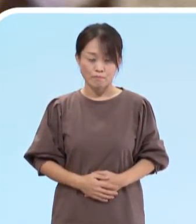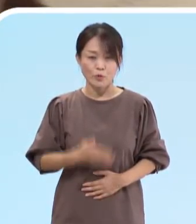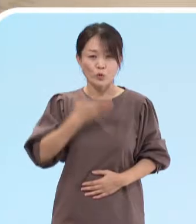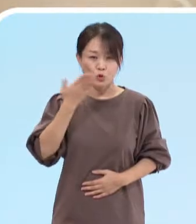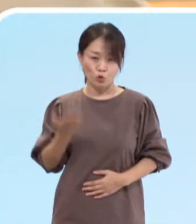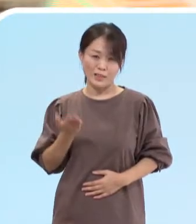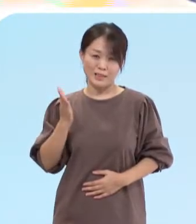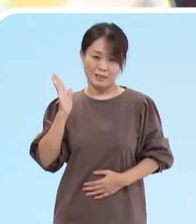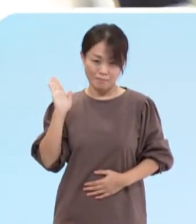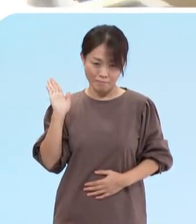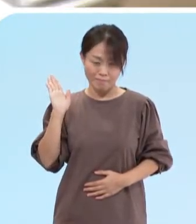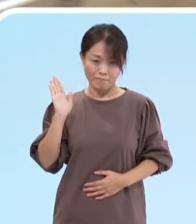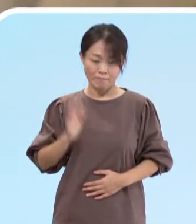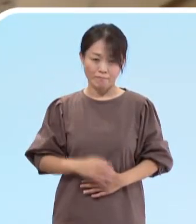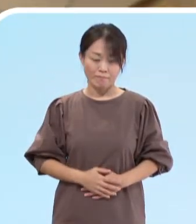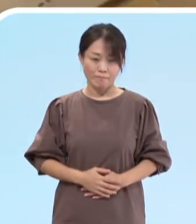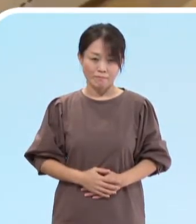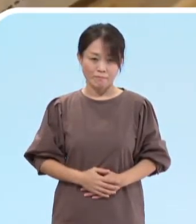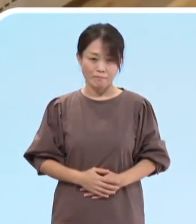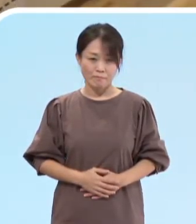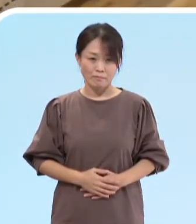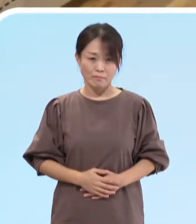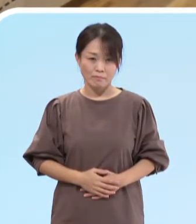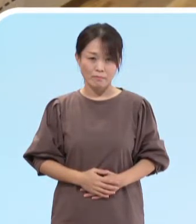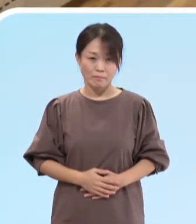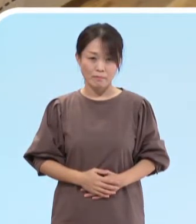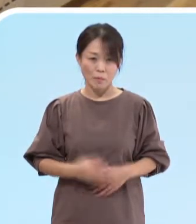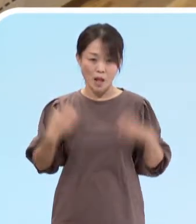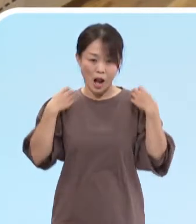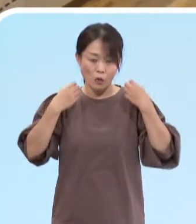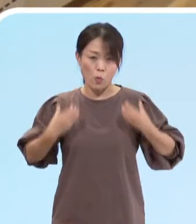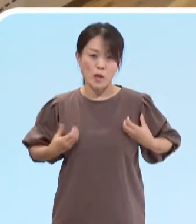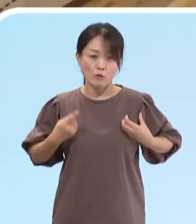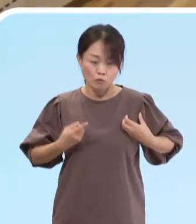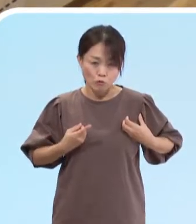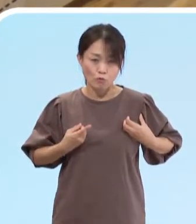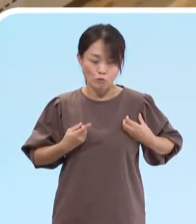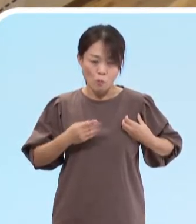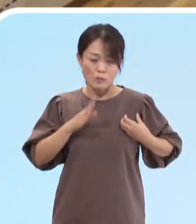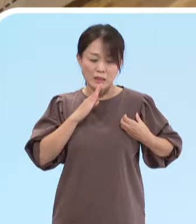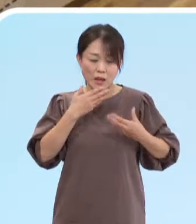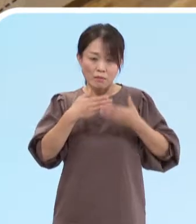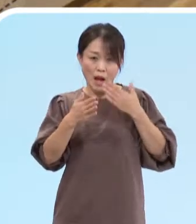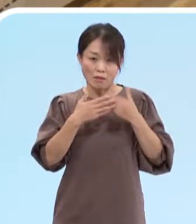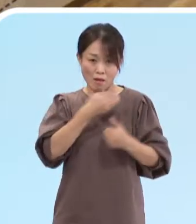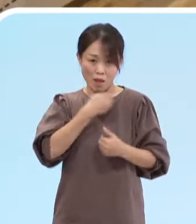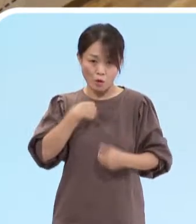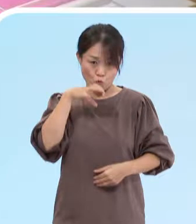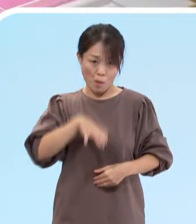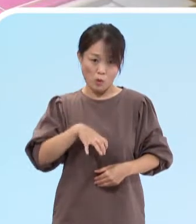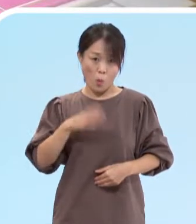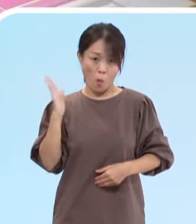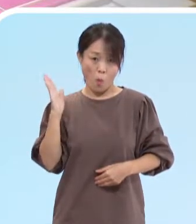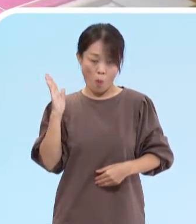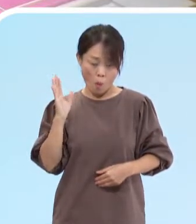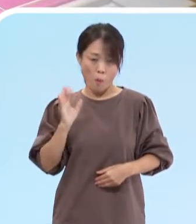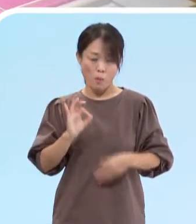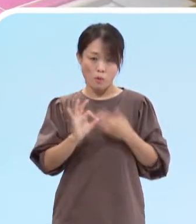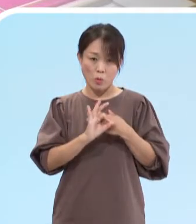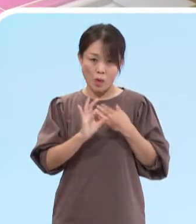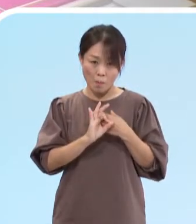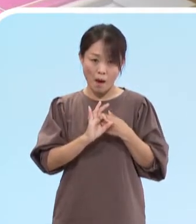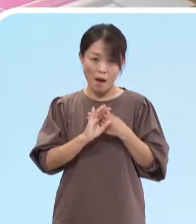3つ目はこのエリア。 こちらはラブエリアです。ランドセルの機能性を分かりやすく体験いただけます。 例え